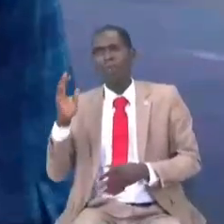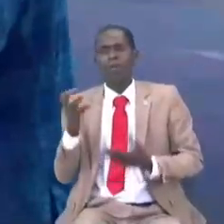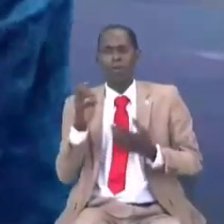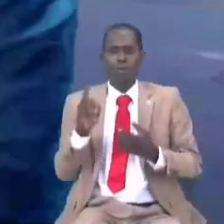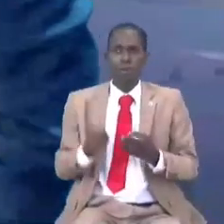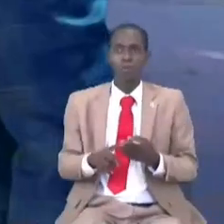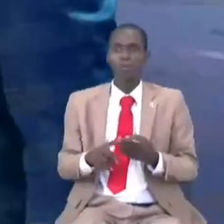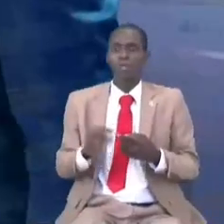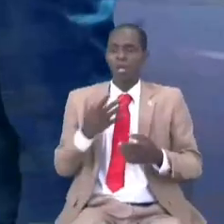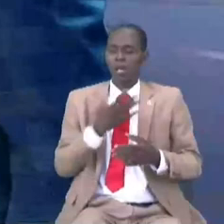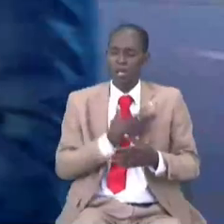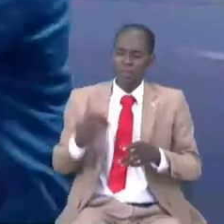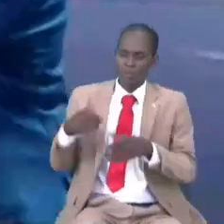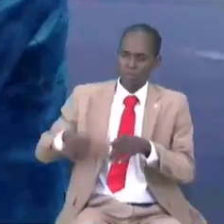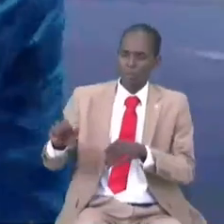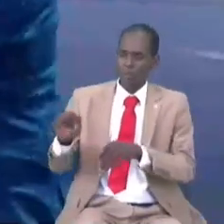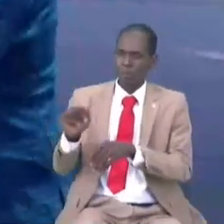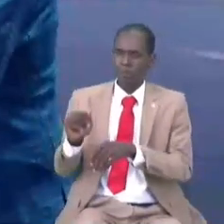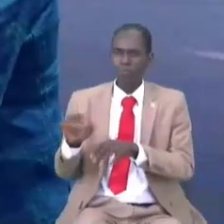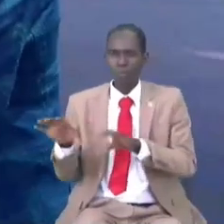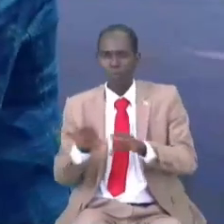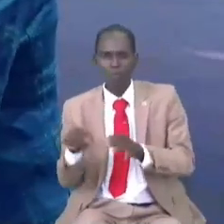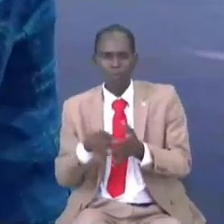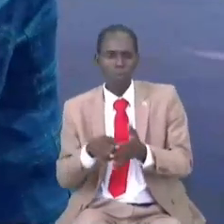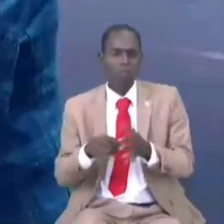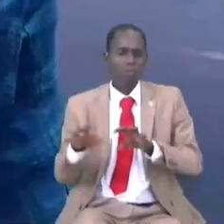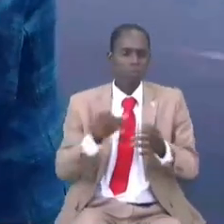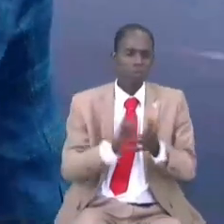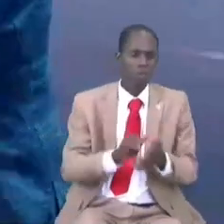il touche cela. Mais la cognée,